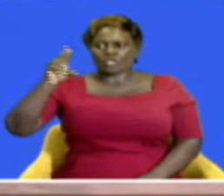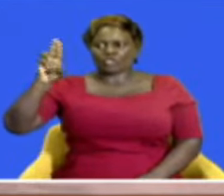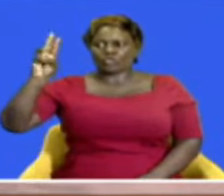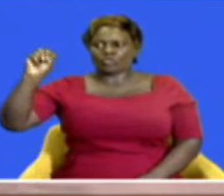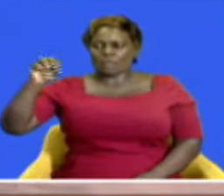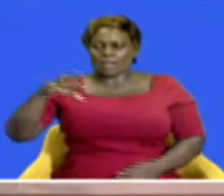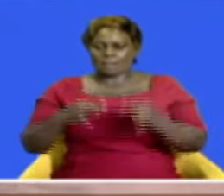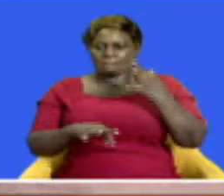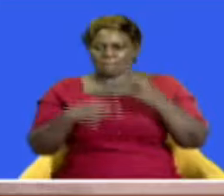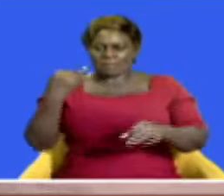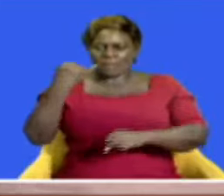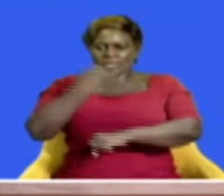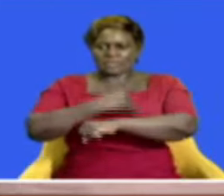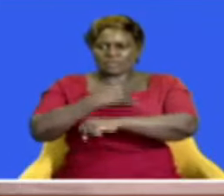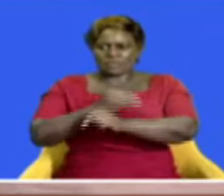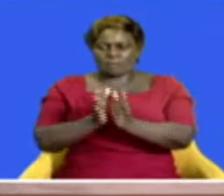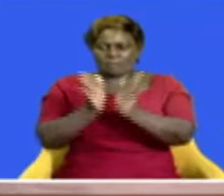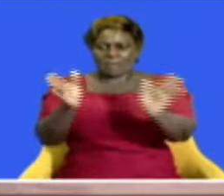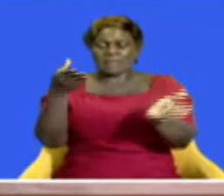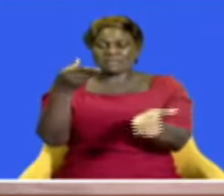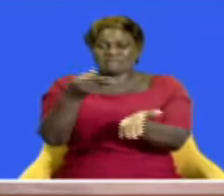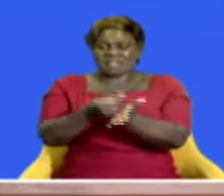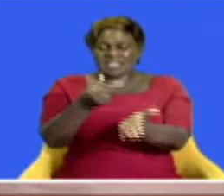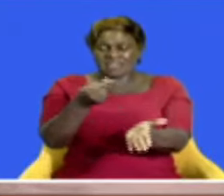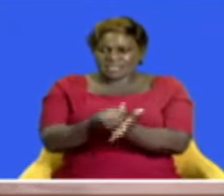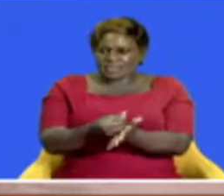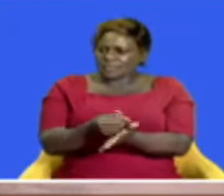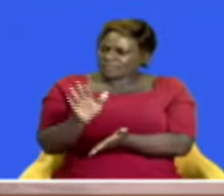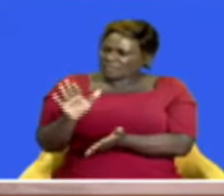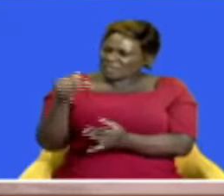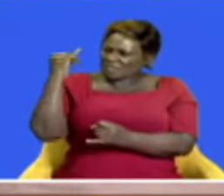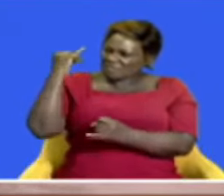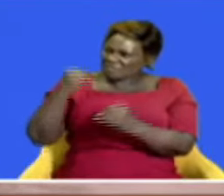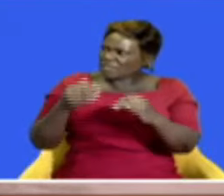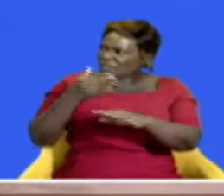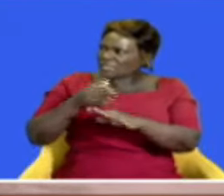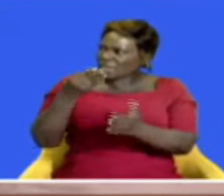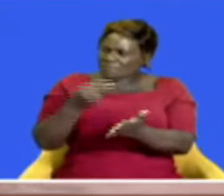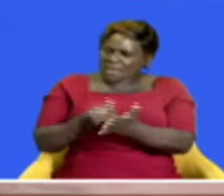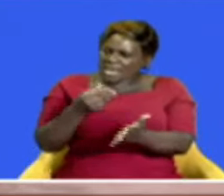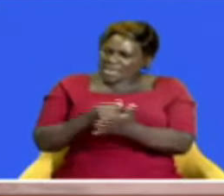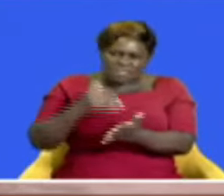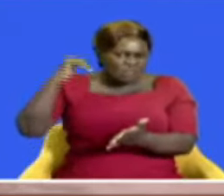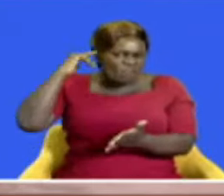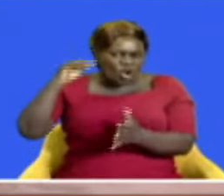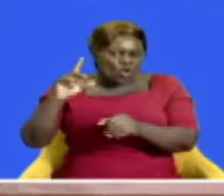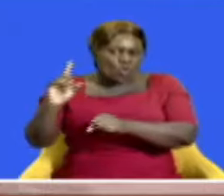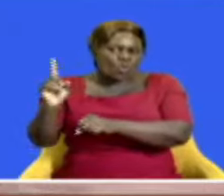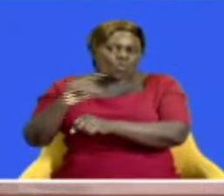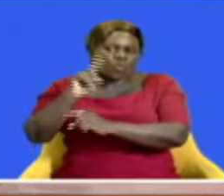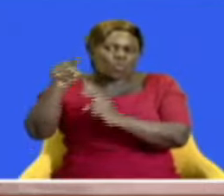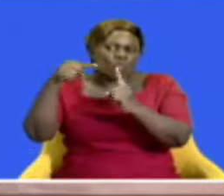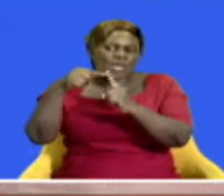mtafiti mkuu wa Institute of Public Finance. Wewe mara mwisho ulitumia simu kutuma pesa ilikuwa lini?